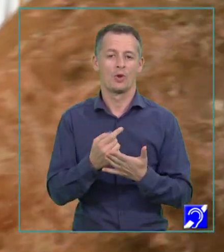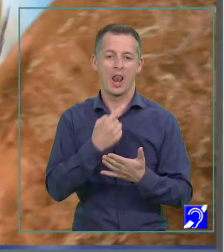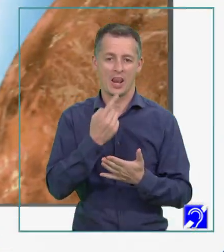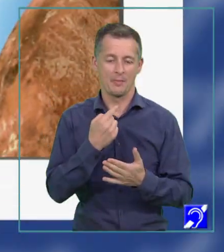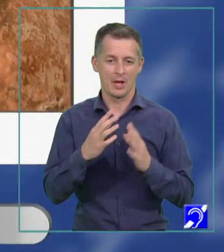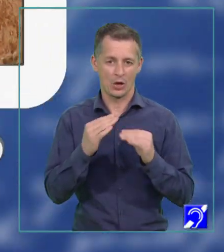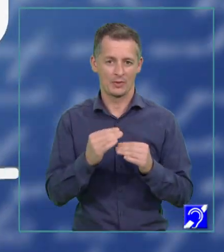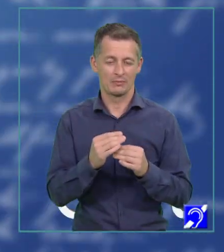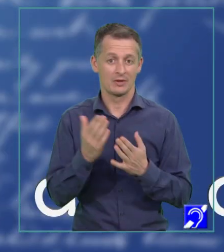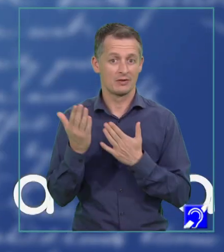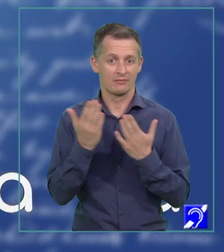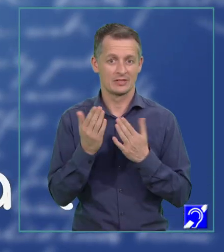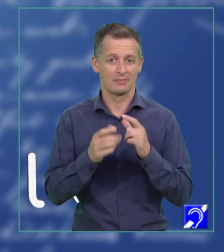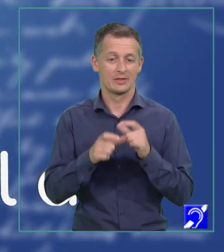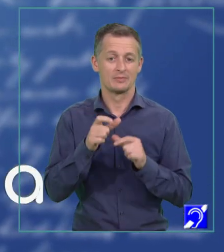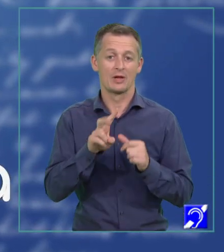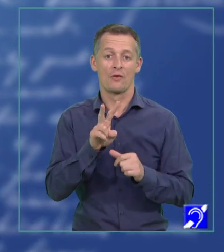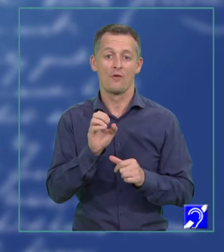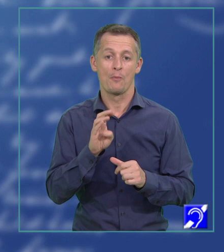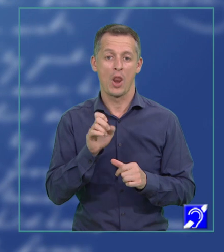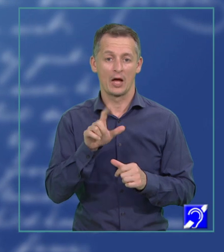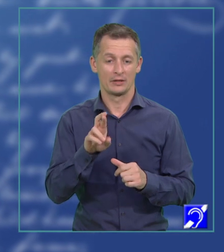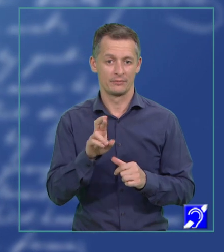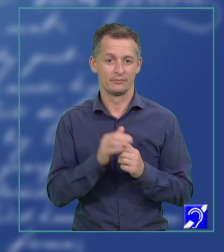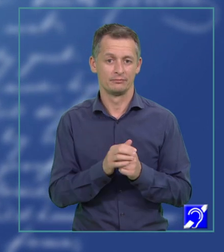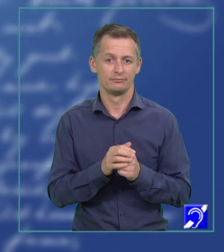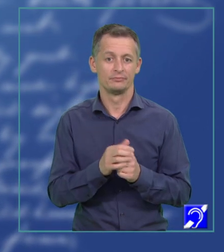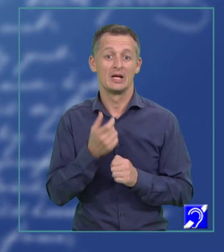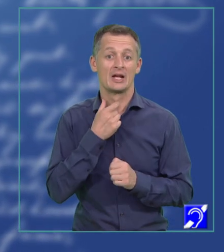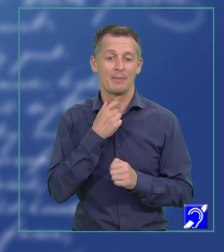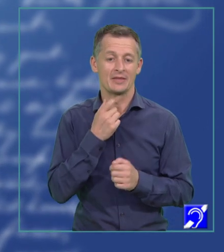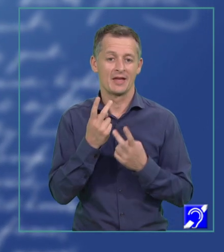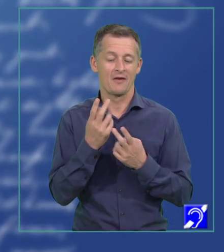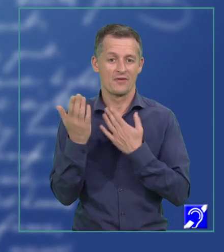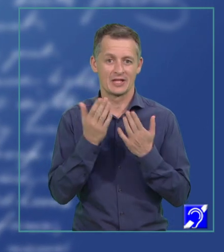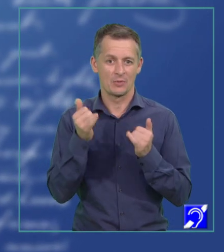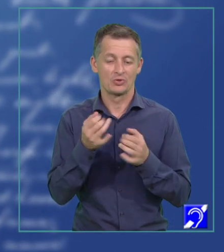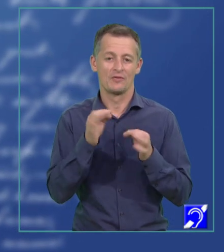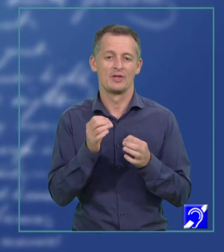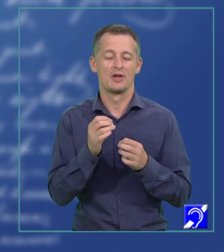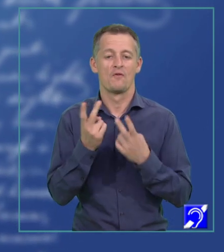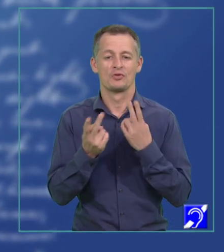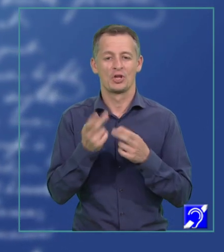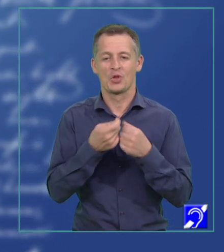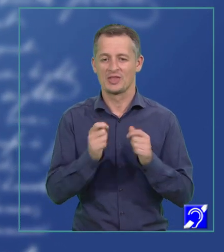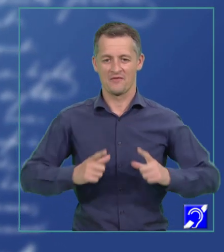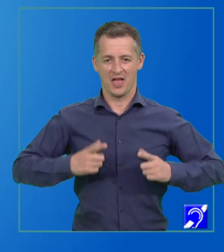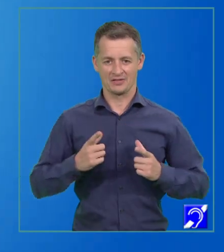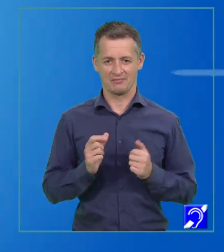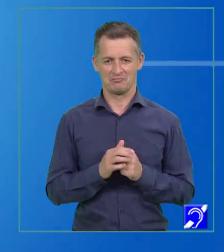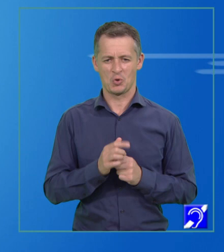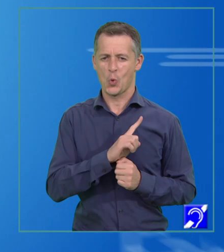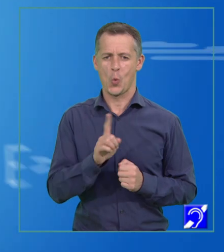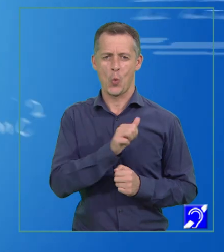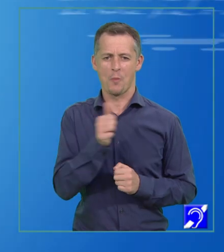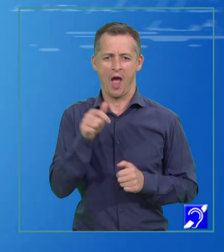veți studia noțiuni de vocabular. Gramatica învățată acum va fi utilă toată viața, nu doar la examen. În a doua parte